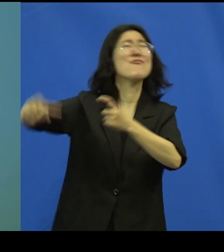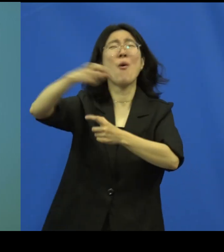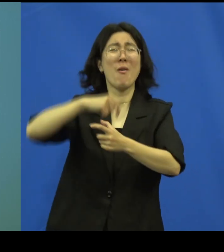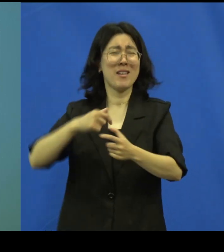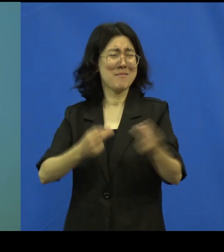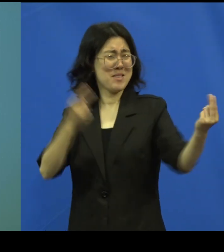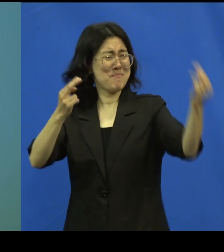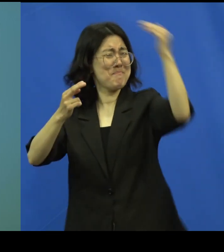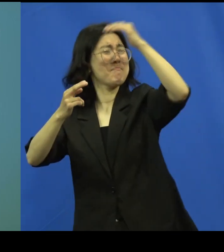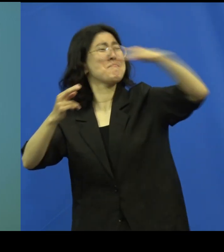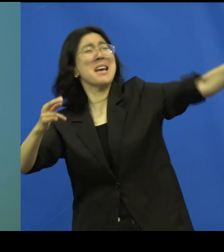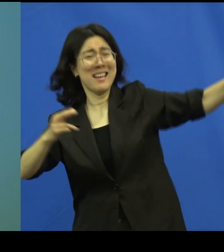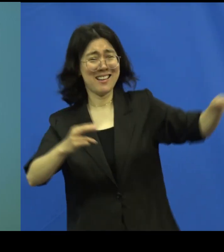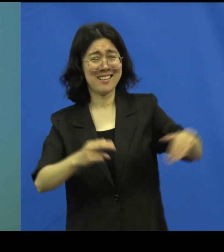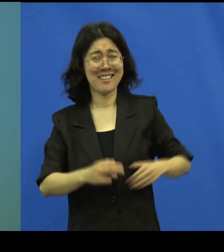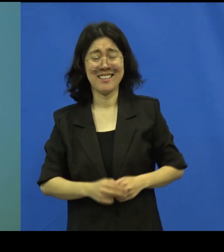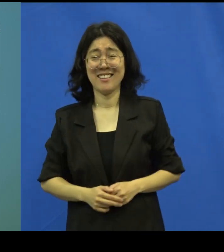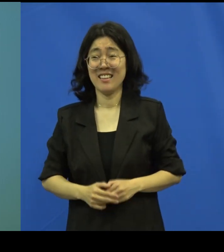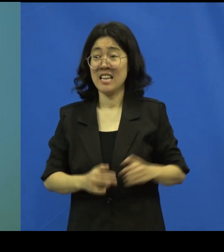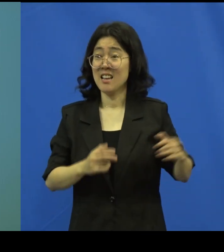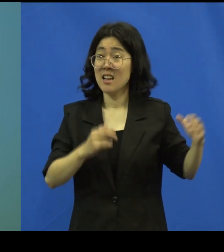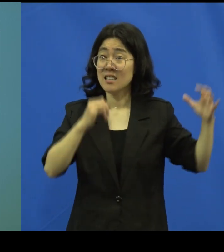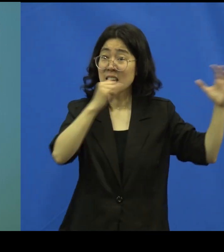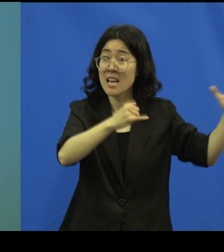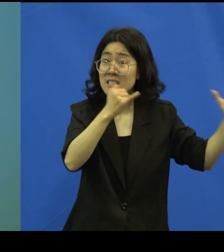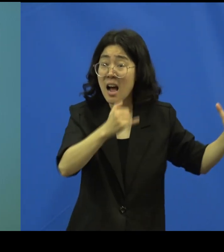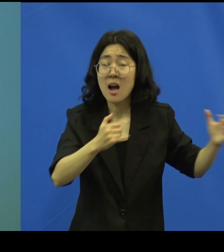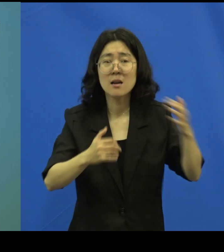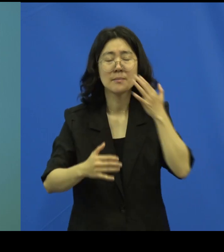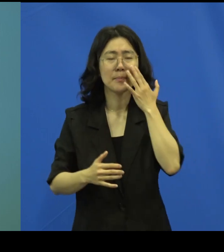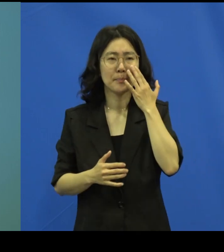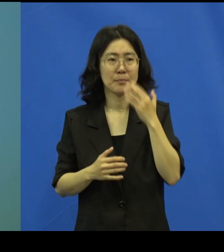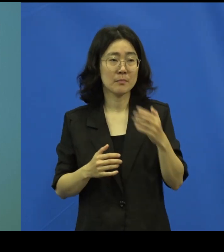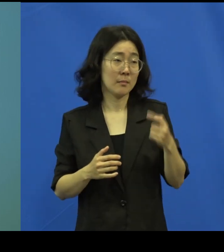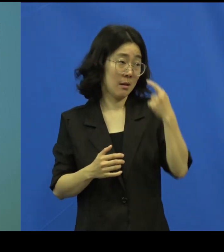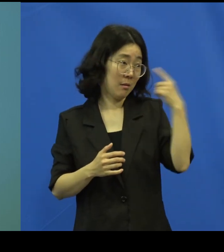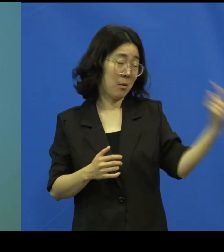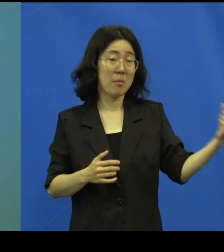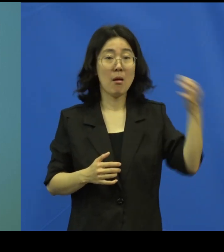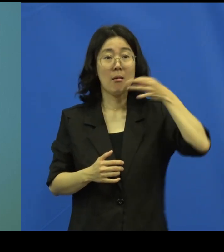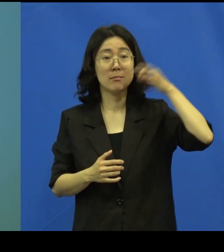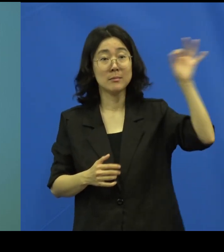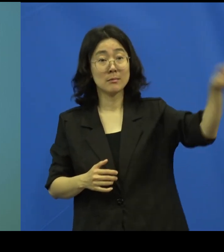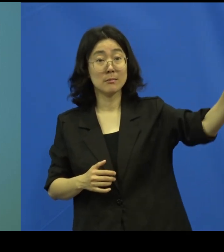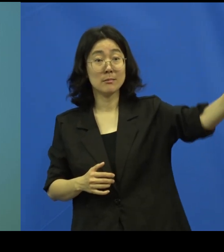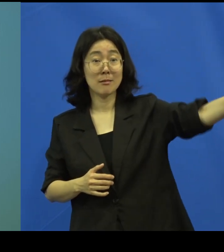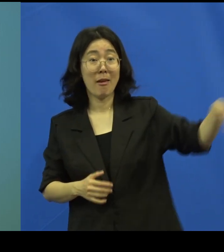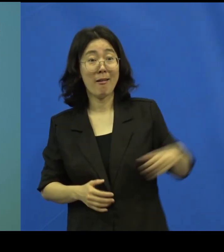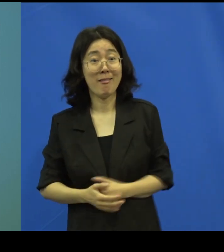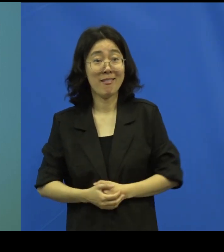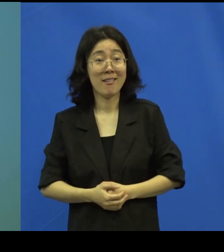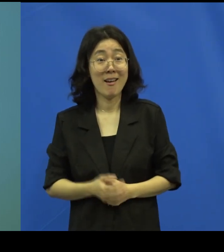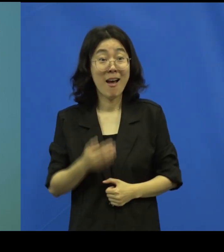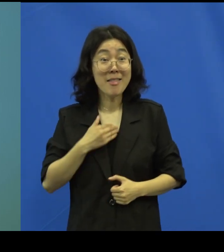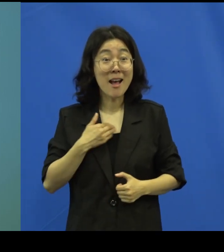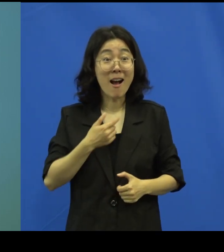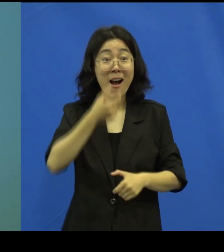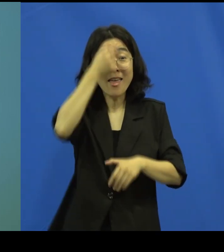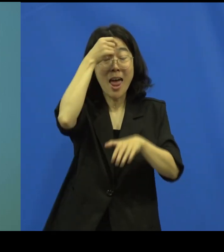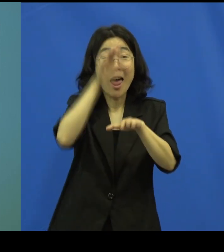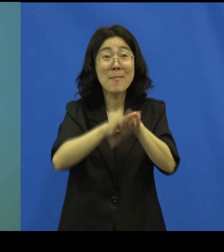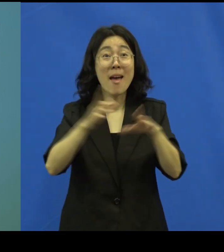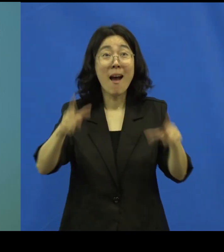예배 때. 그래서 여러분, 예배를 마치고 가면 세상의 것들이 다 그냥 고만고만하게 보여야